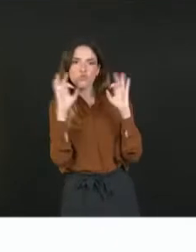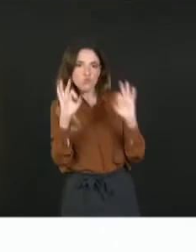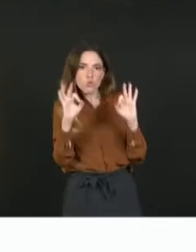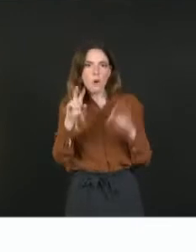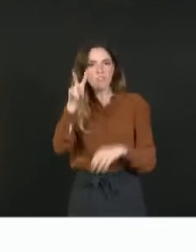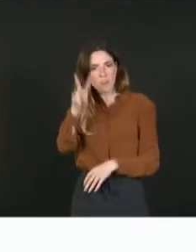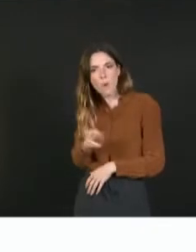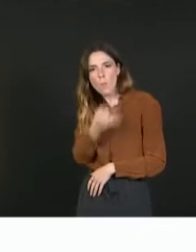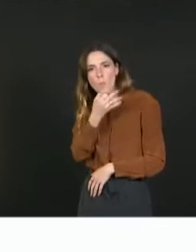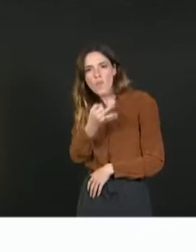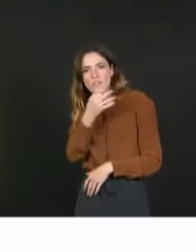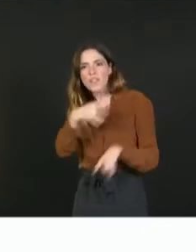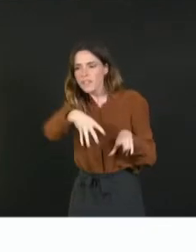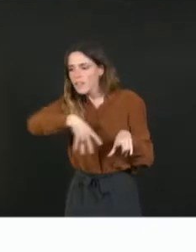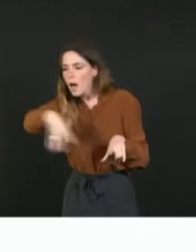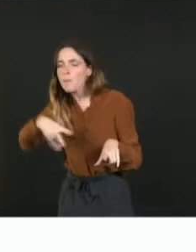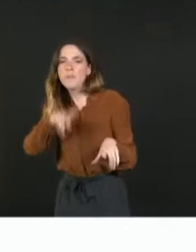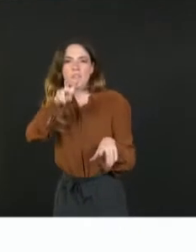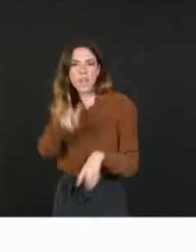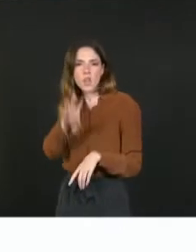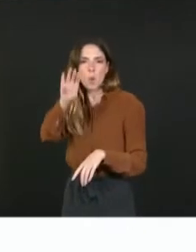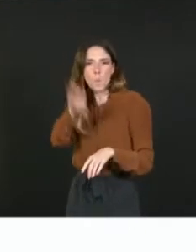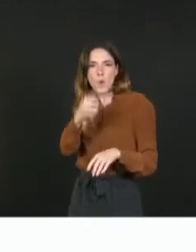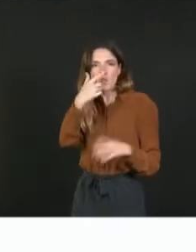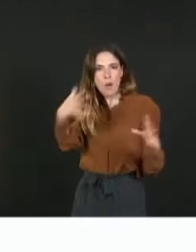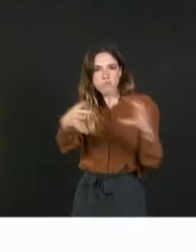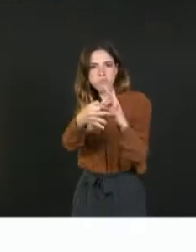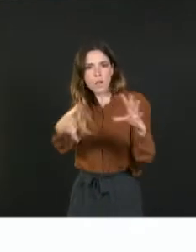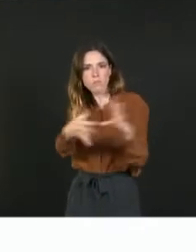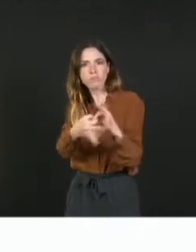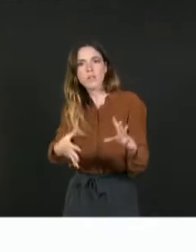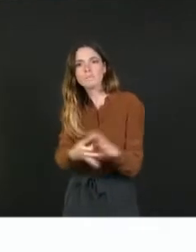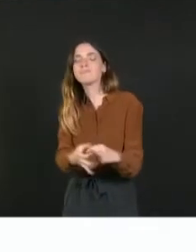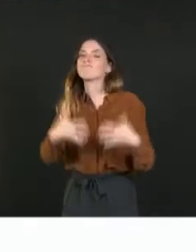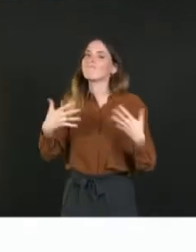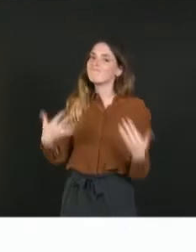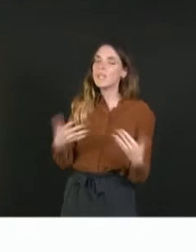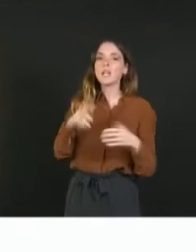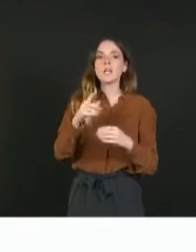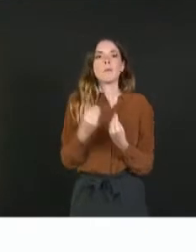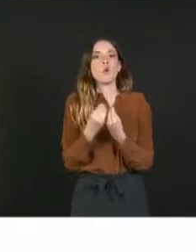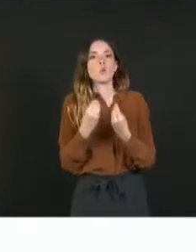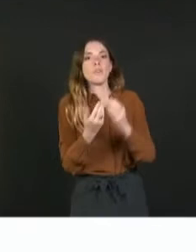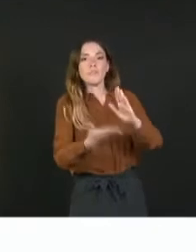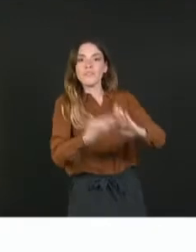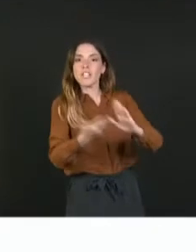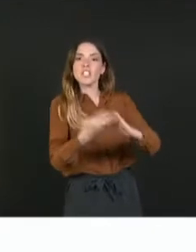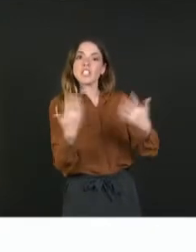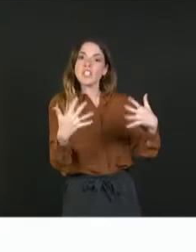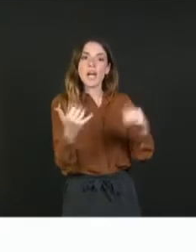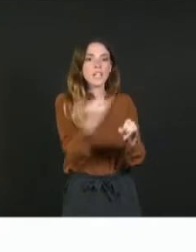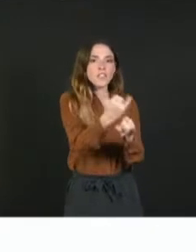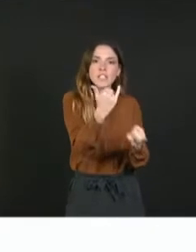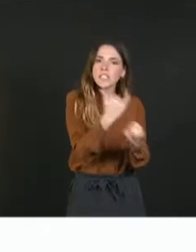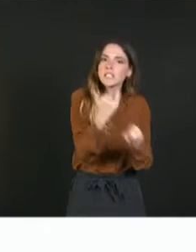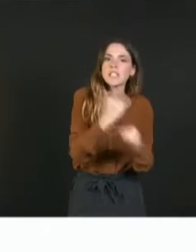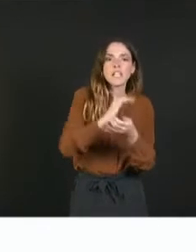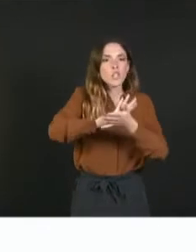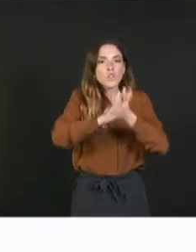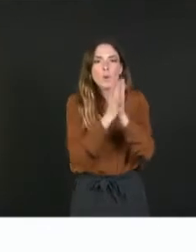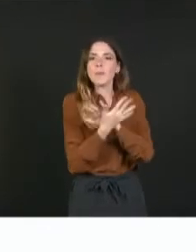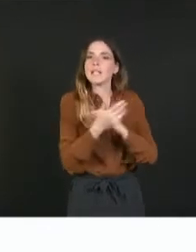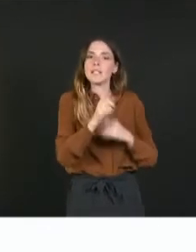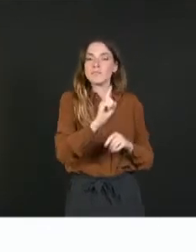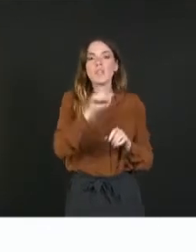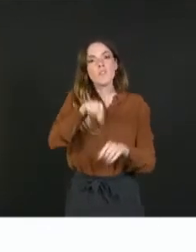faire cette analyse au cas par cas, se dire on va cibler majoritairement les friches qui sont déjà artificialisées, à retransformer, et conserver celles